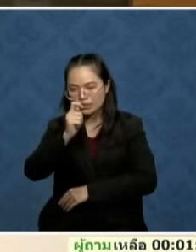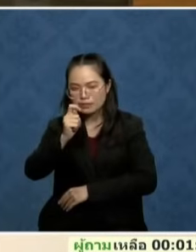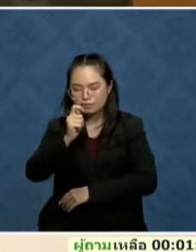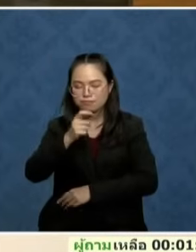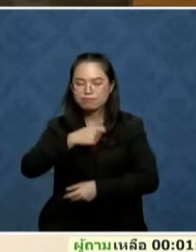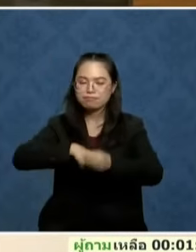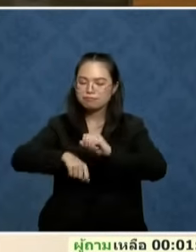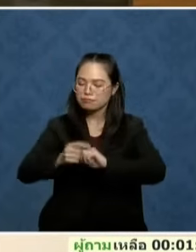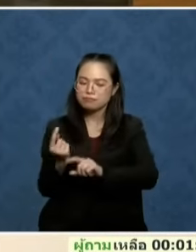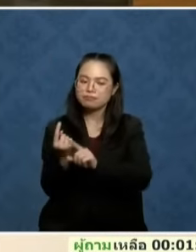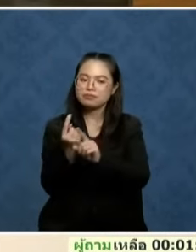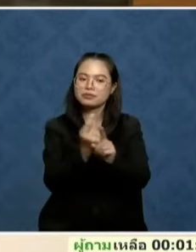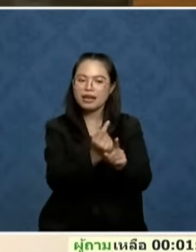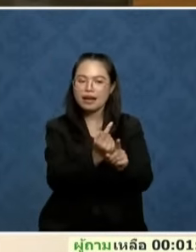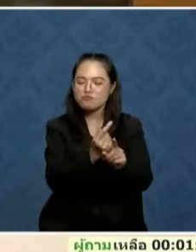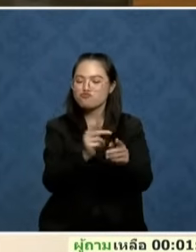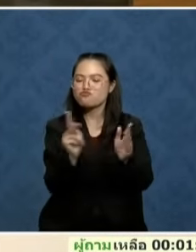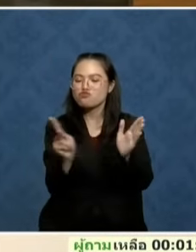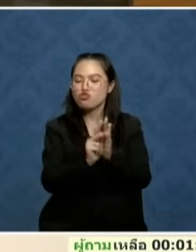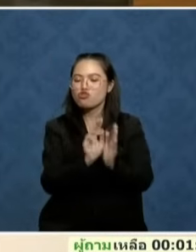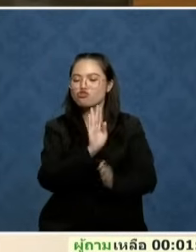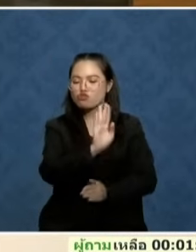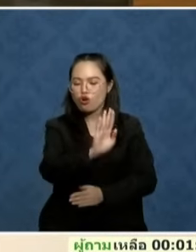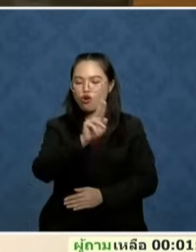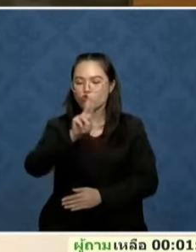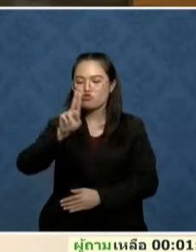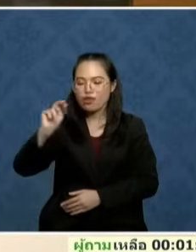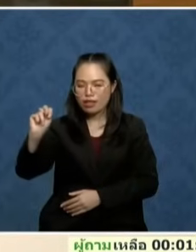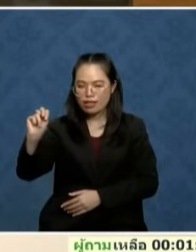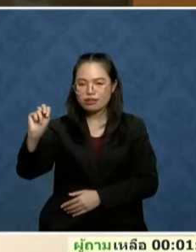ที่ถูกต้องตามกฎบัตรของสหประชาชาติ